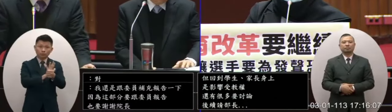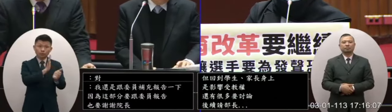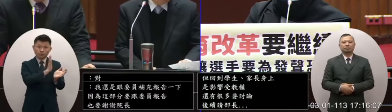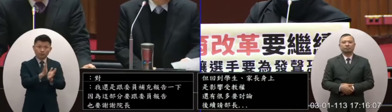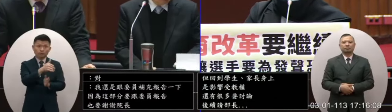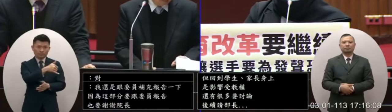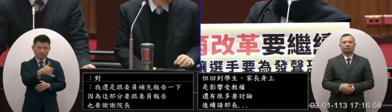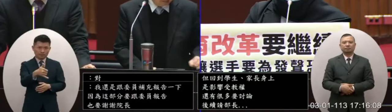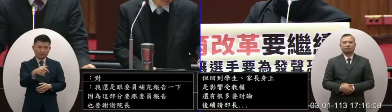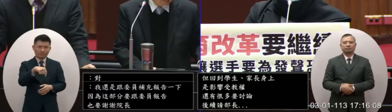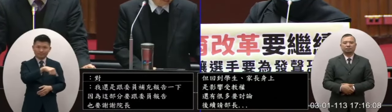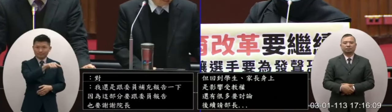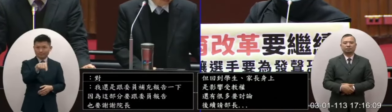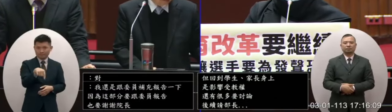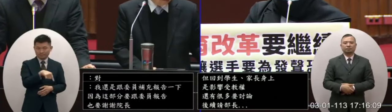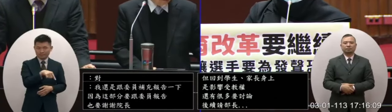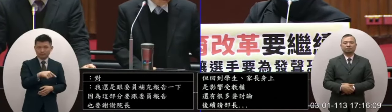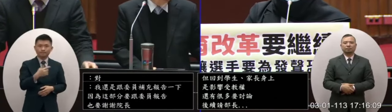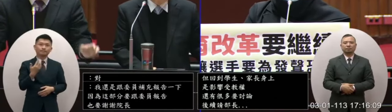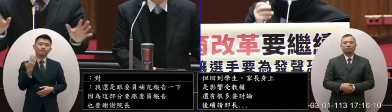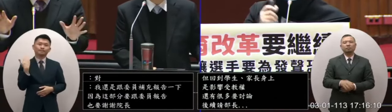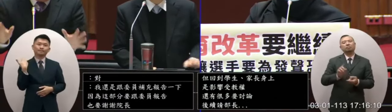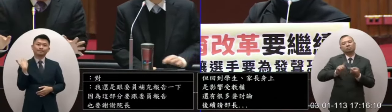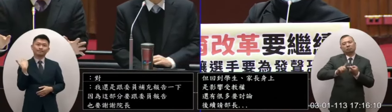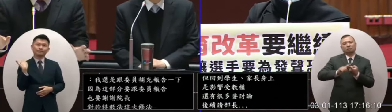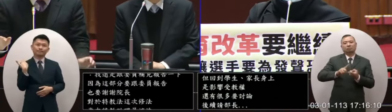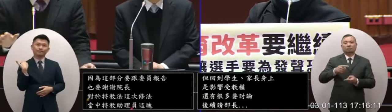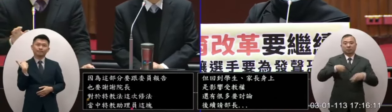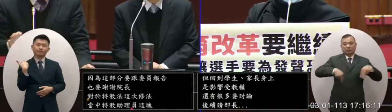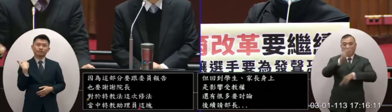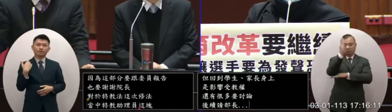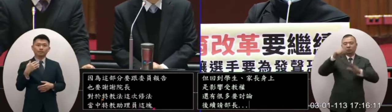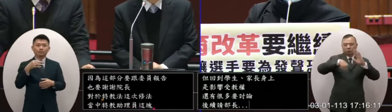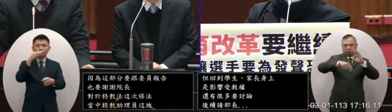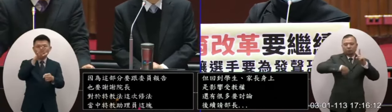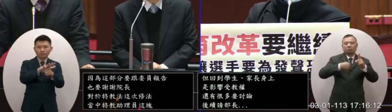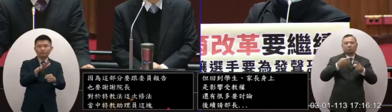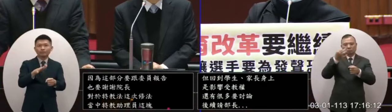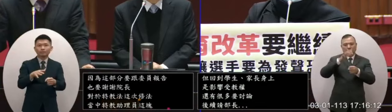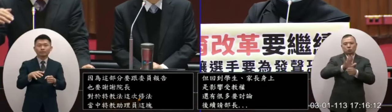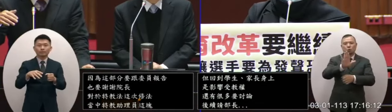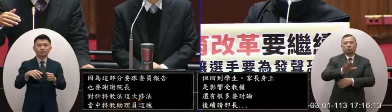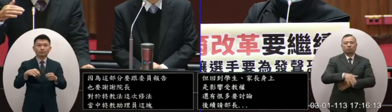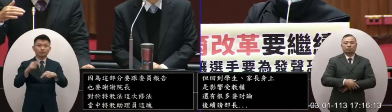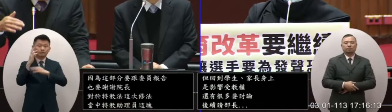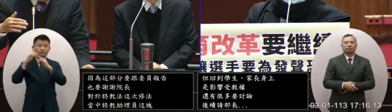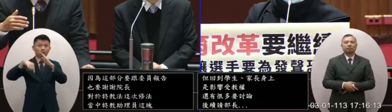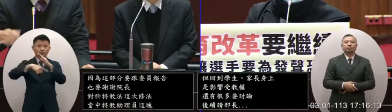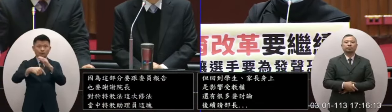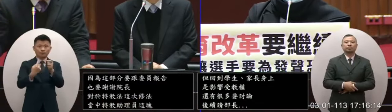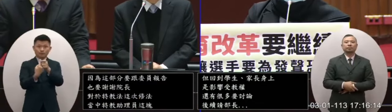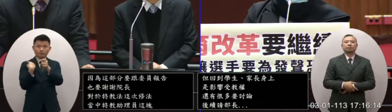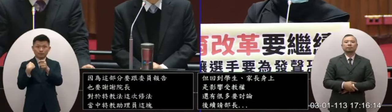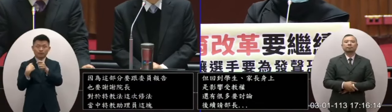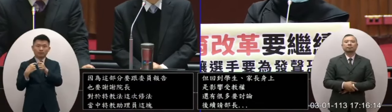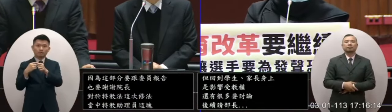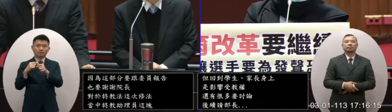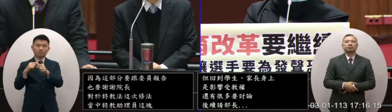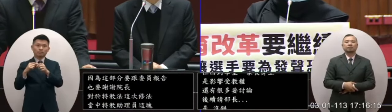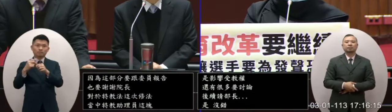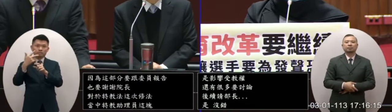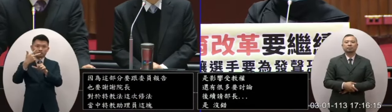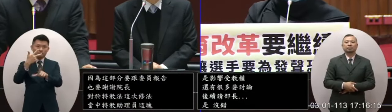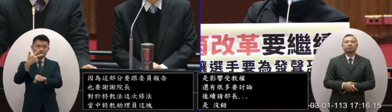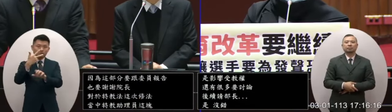这一块，因为确实是过去 是没错，我们行政院给了补助， 那院这边在去年的下半年也核定了一